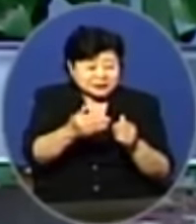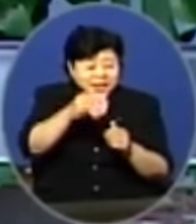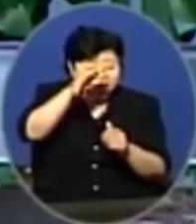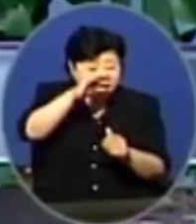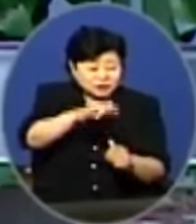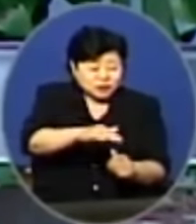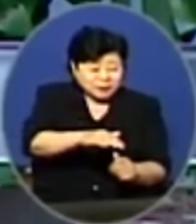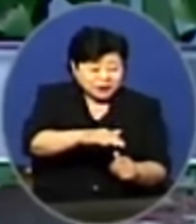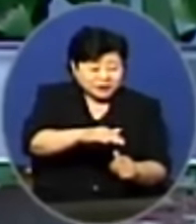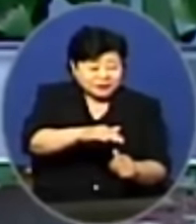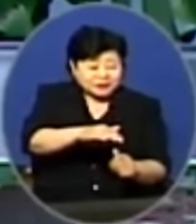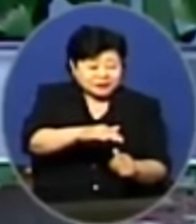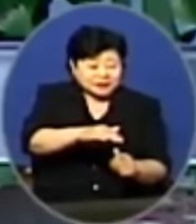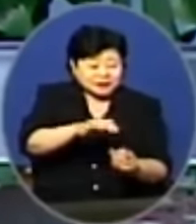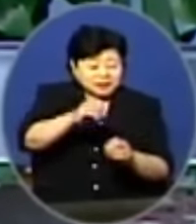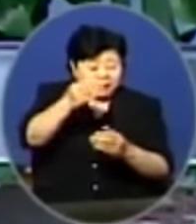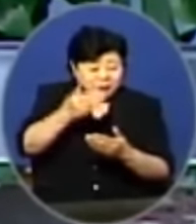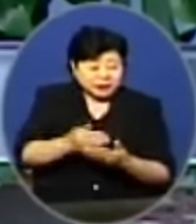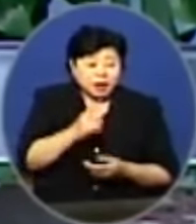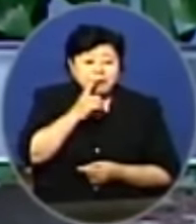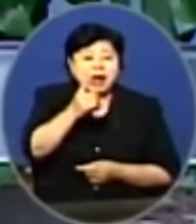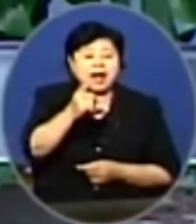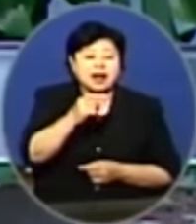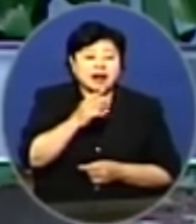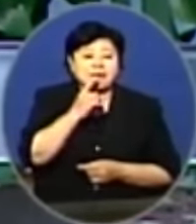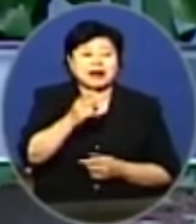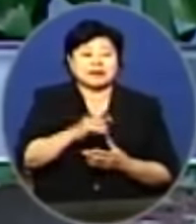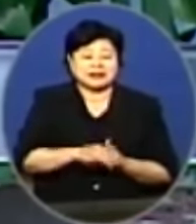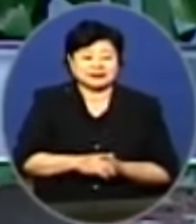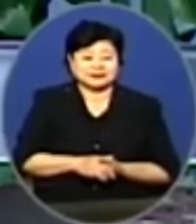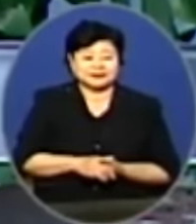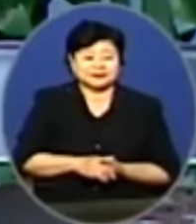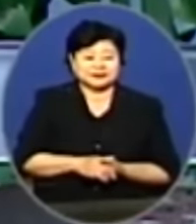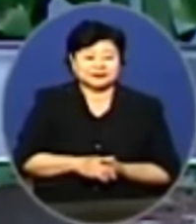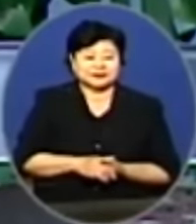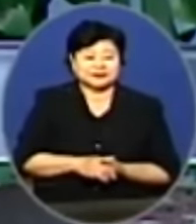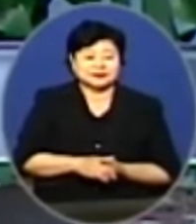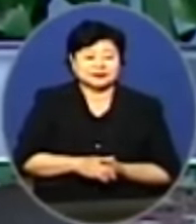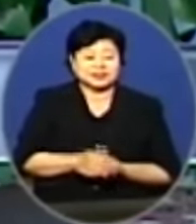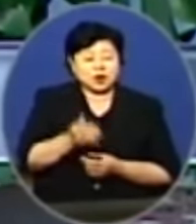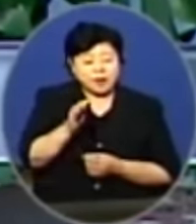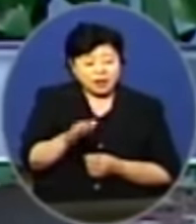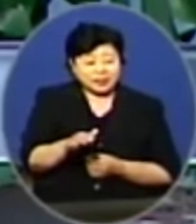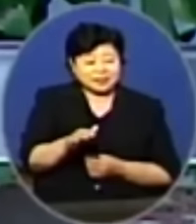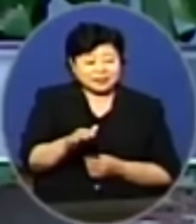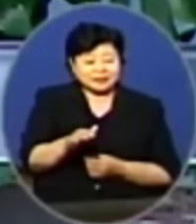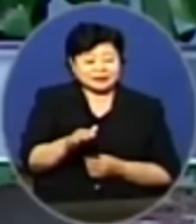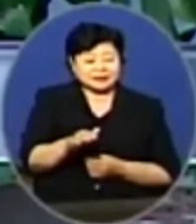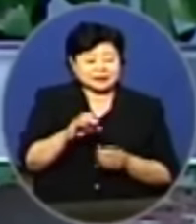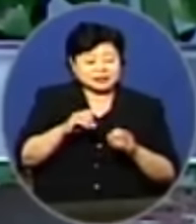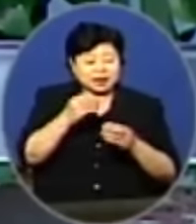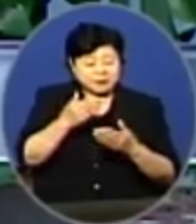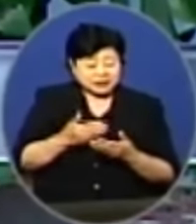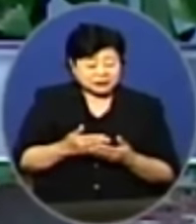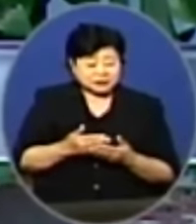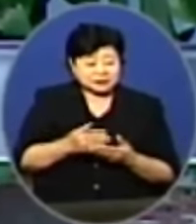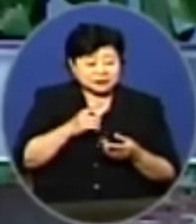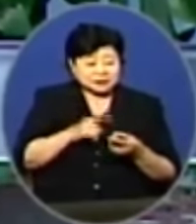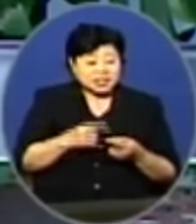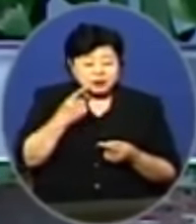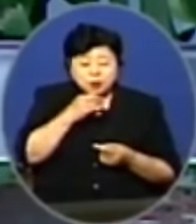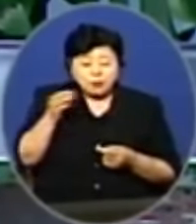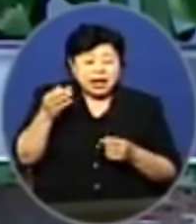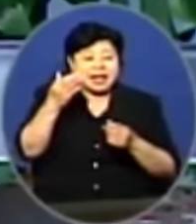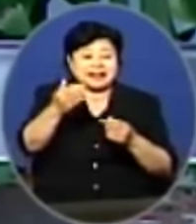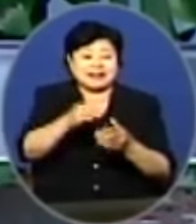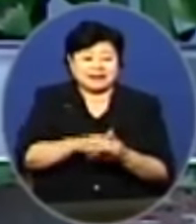안수하면 응답받았다고 말하라 말하라 그런 말씀을 하시는 것입니다. 그러면 응답받은 것을 입으로